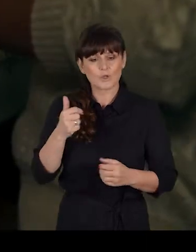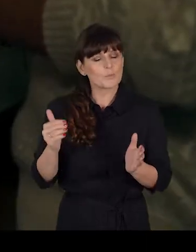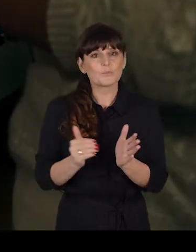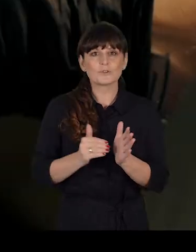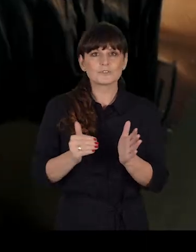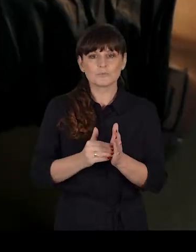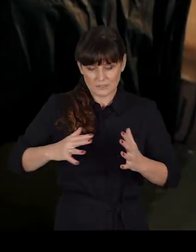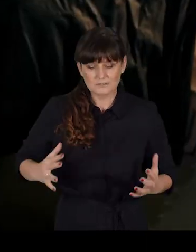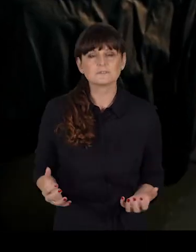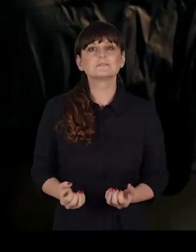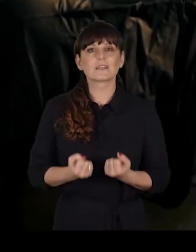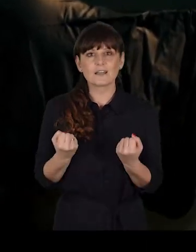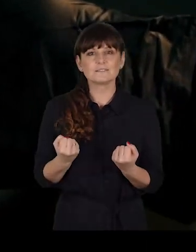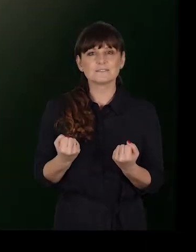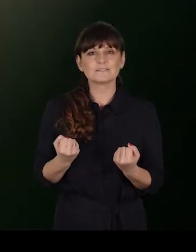potrzebujesz, znajdziesz.